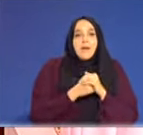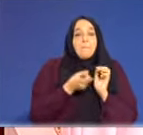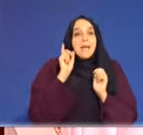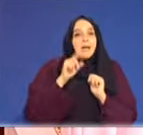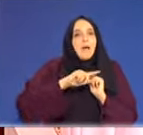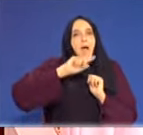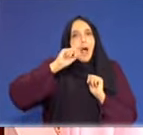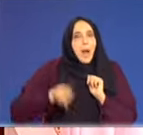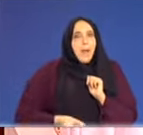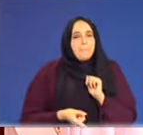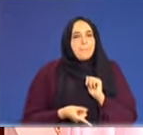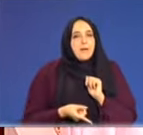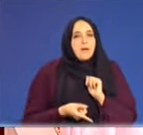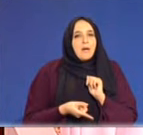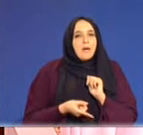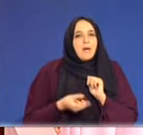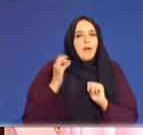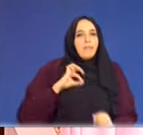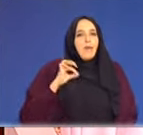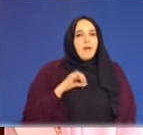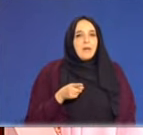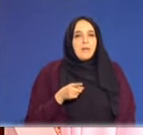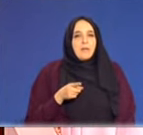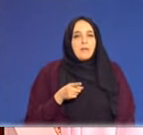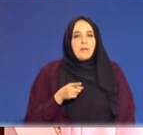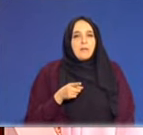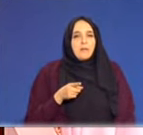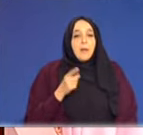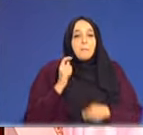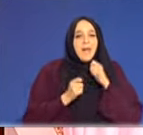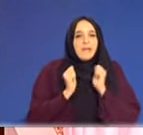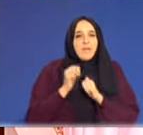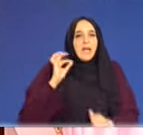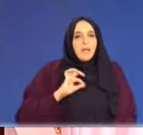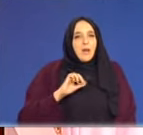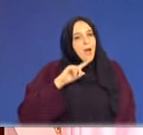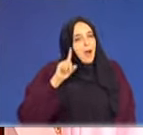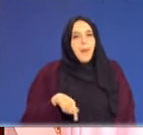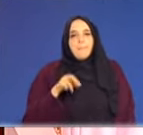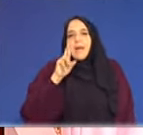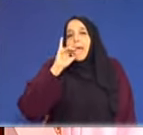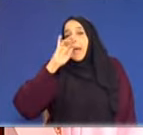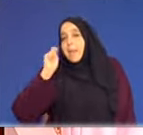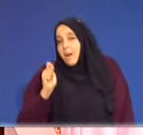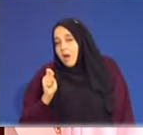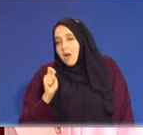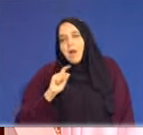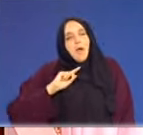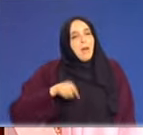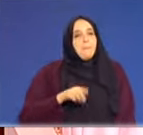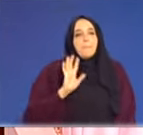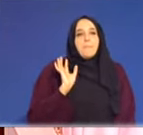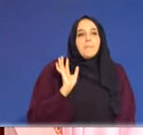نعم، سورة البقرة الآية 275، نعم. إذن هنا نقول أن رجال